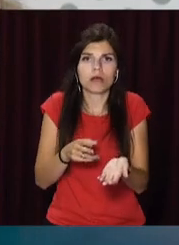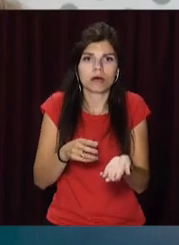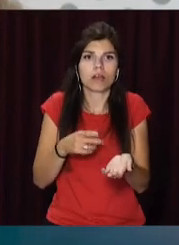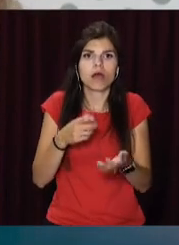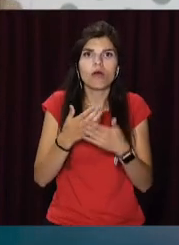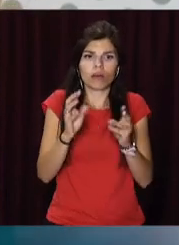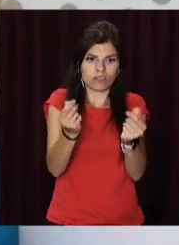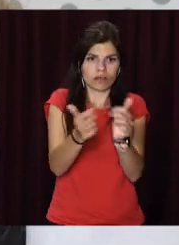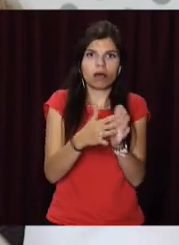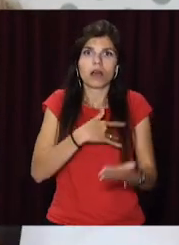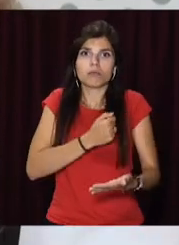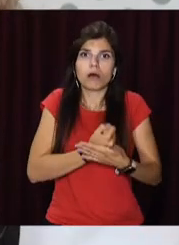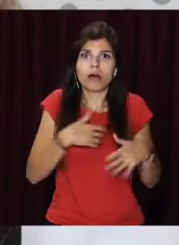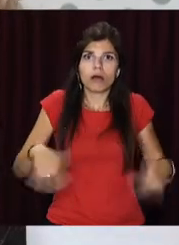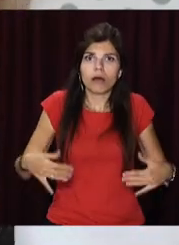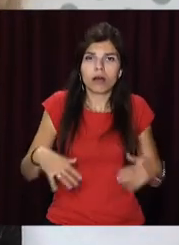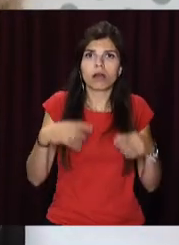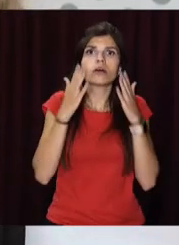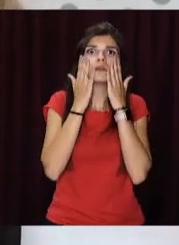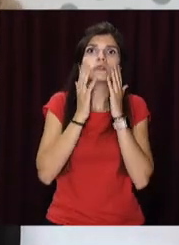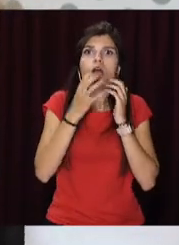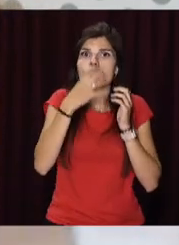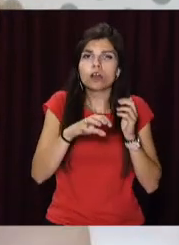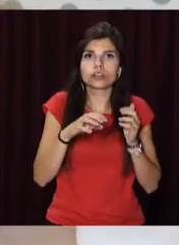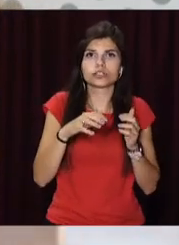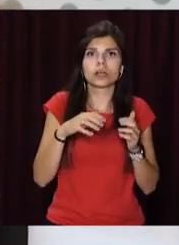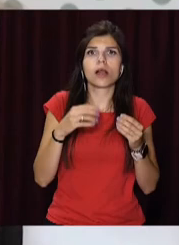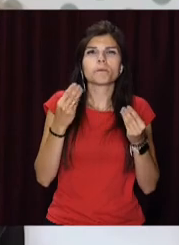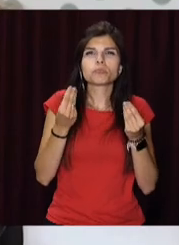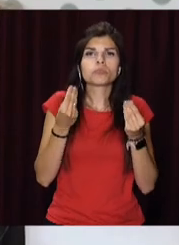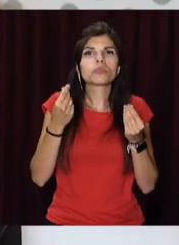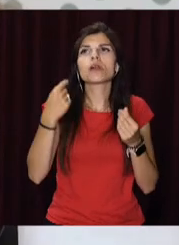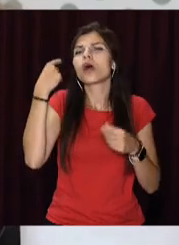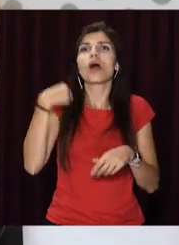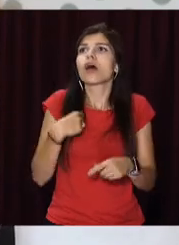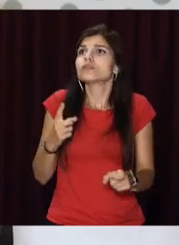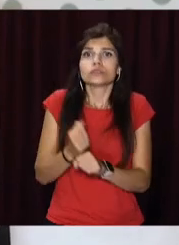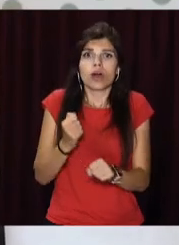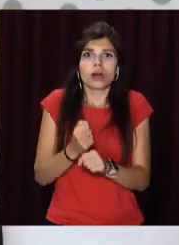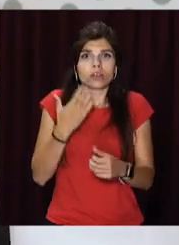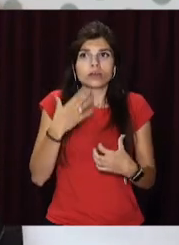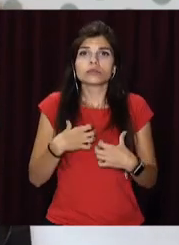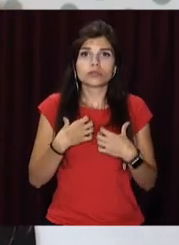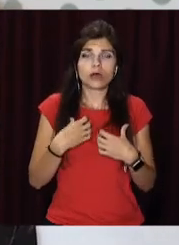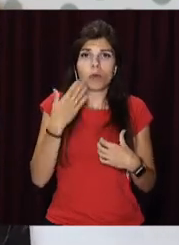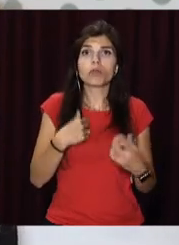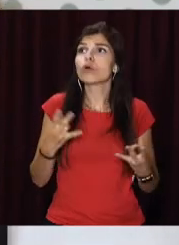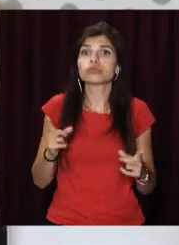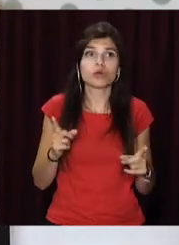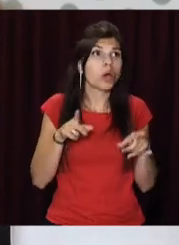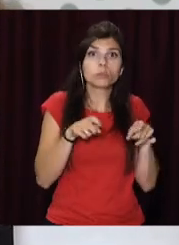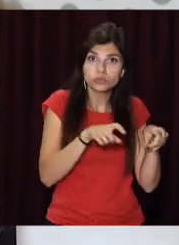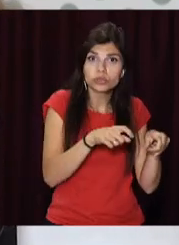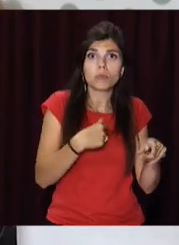стопи, учащається серцебіяння, щоки горять. На ментальному рівні, що мені робити, коли мені страшно? Мені треба біжати, мені